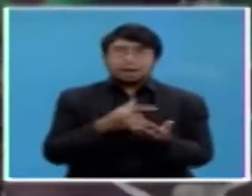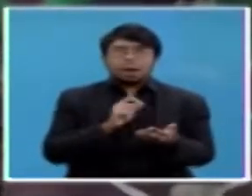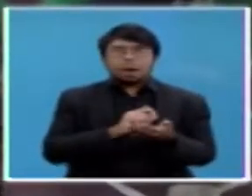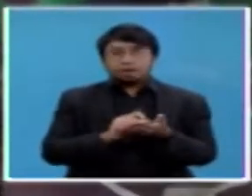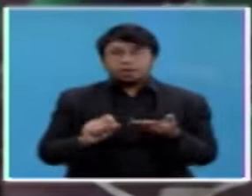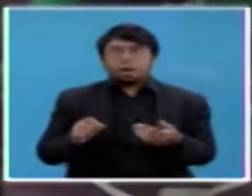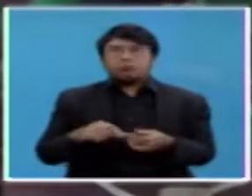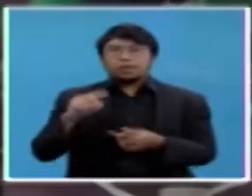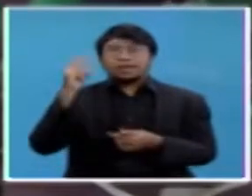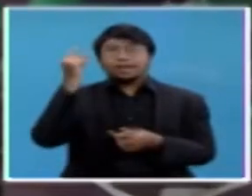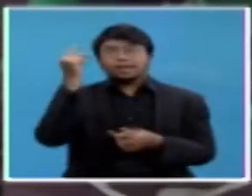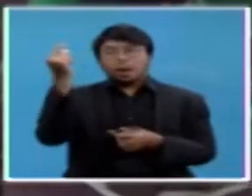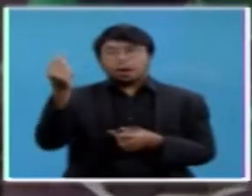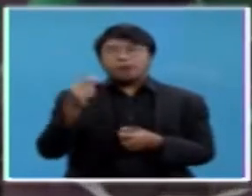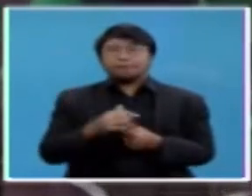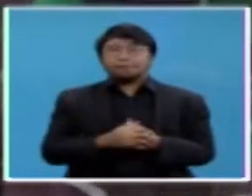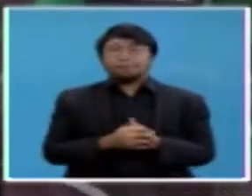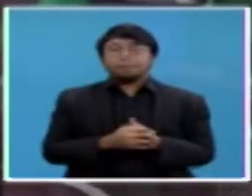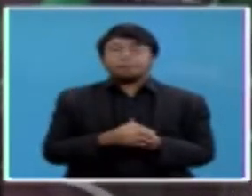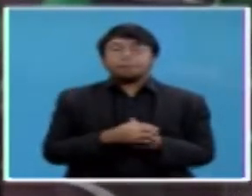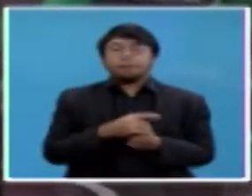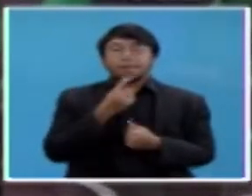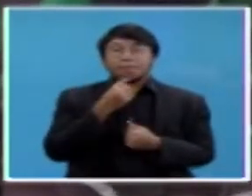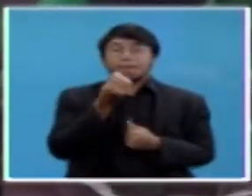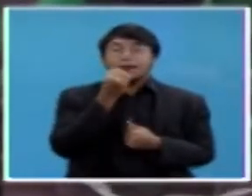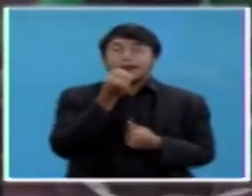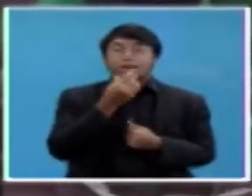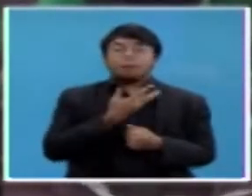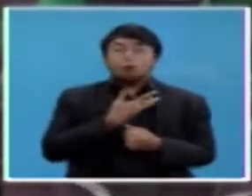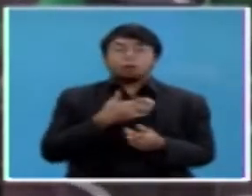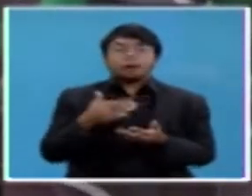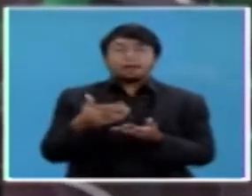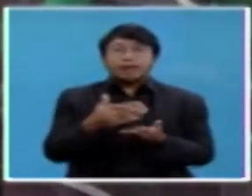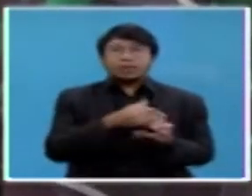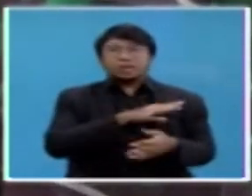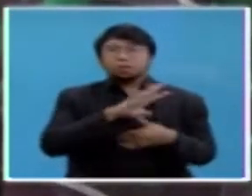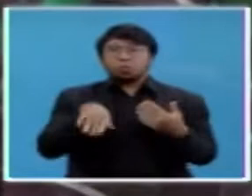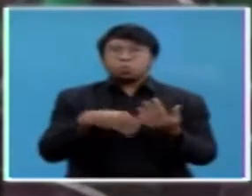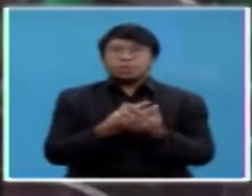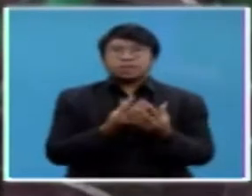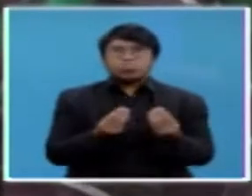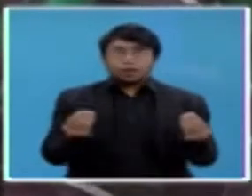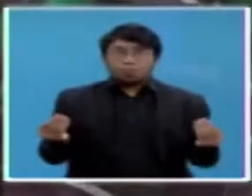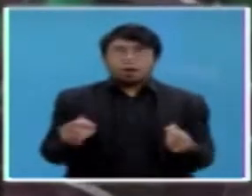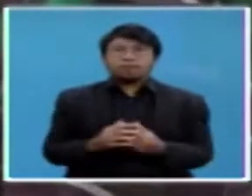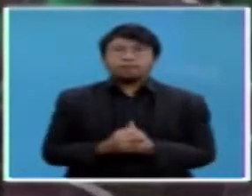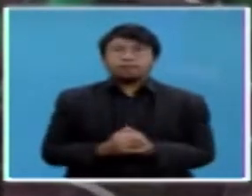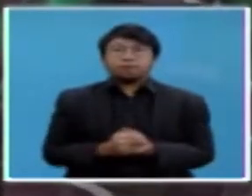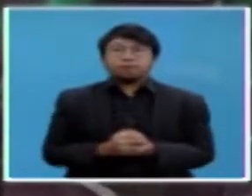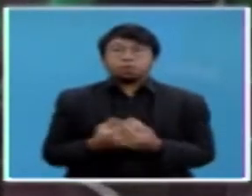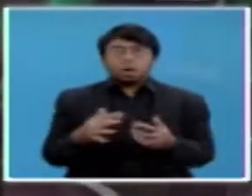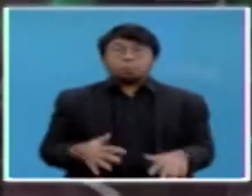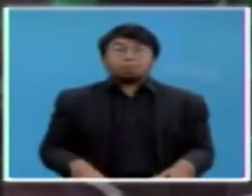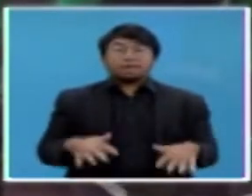kami berkaitan dengan masalah ketahanan pangan ini, kami akan mendata semua terhadap sawah-sawah yang terendam khususnya di